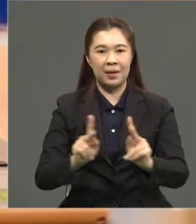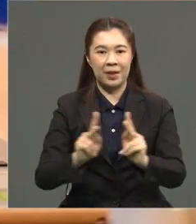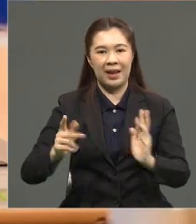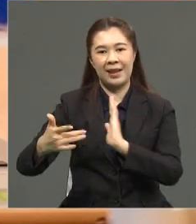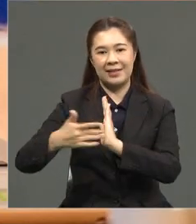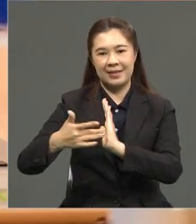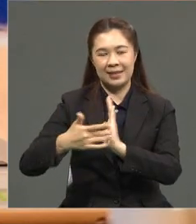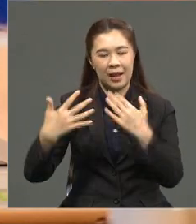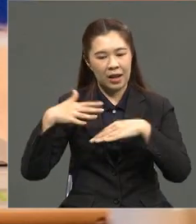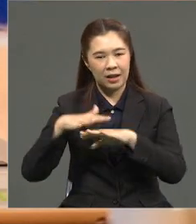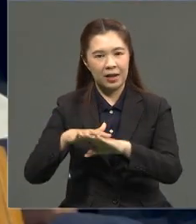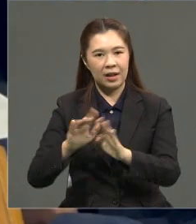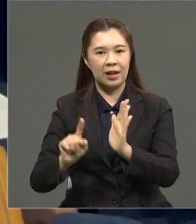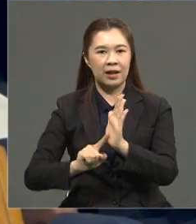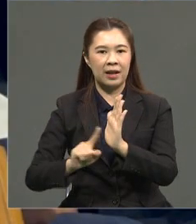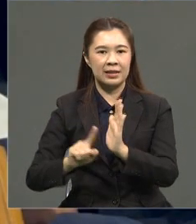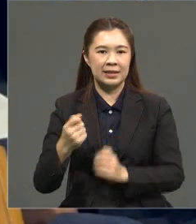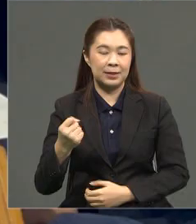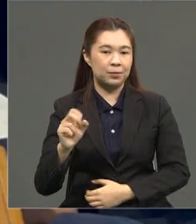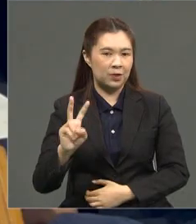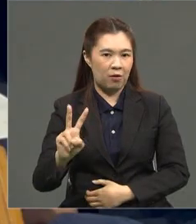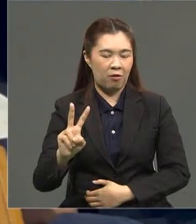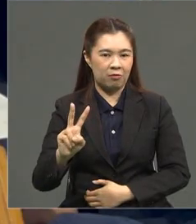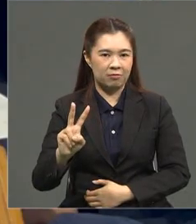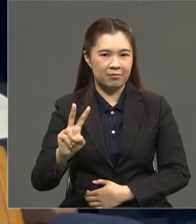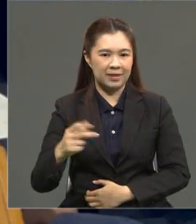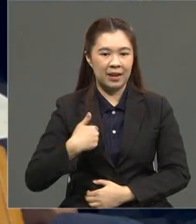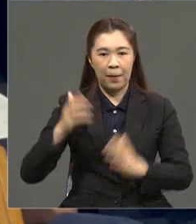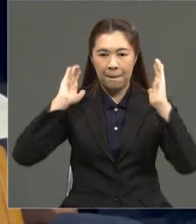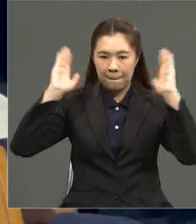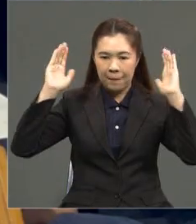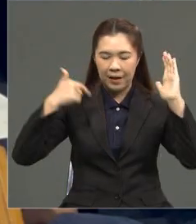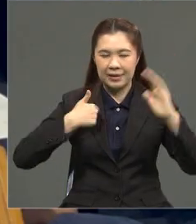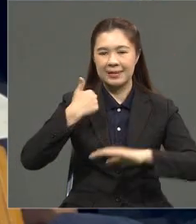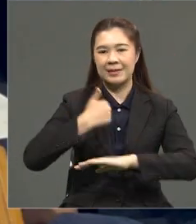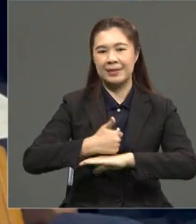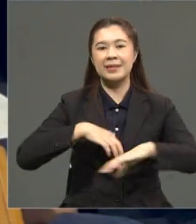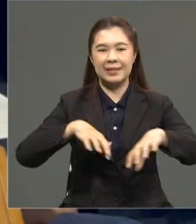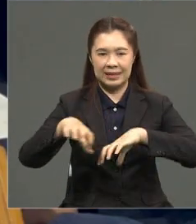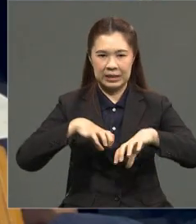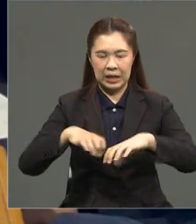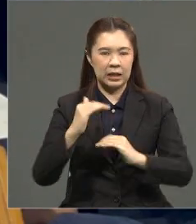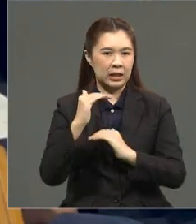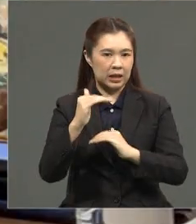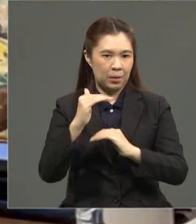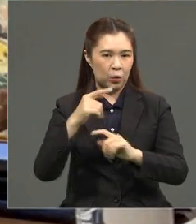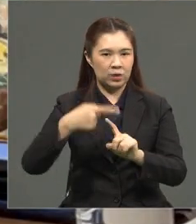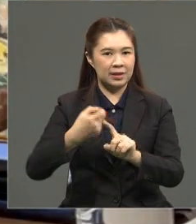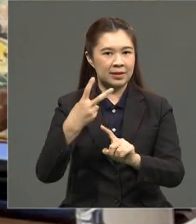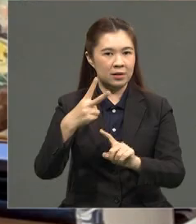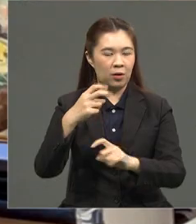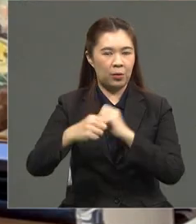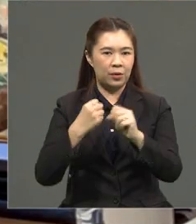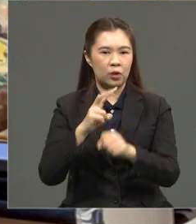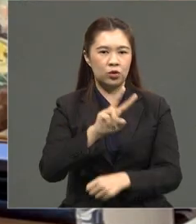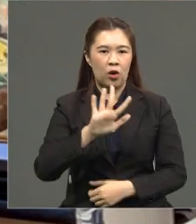ร่วมครั้งที่ 20ครั้งที่ 12นะครับที่กรมประชาสัมพันธ์จะเป็นเจ้าภาพโดยมีกำหนดจัดขึ้นครับในเดือนกุมภาพันธ์